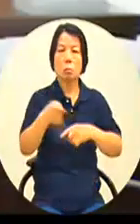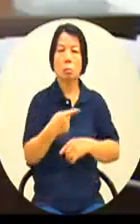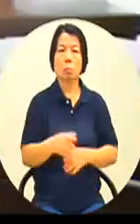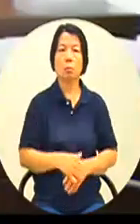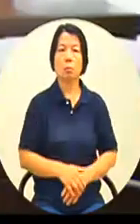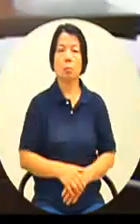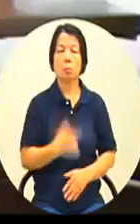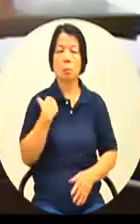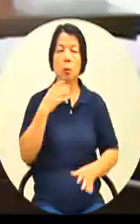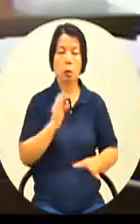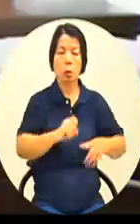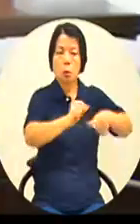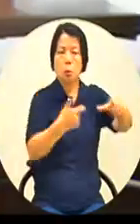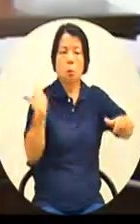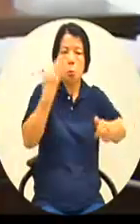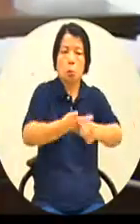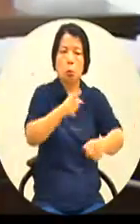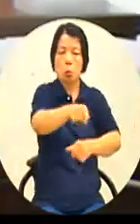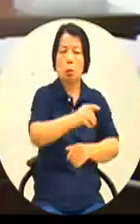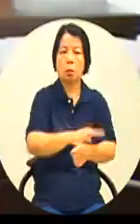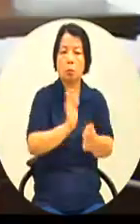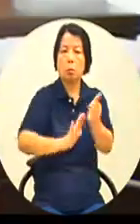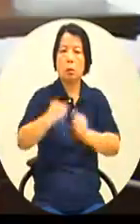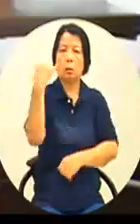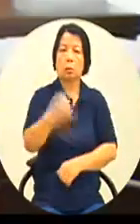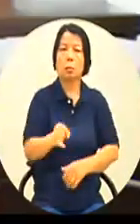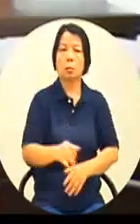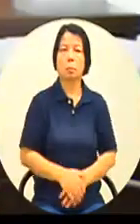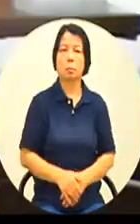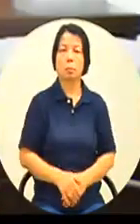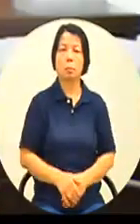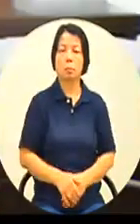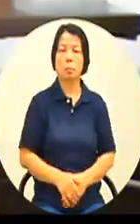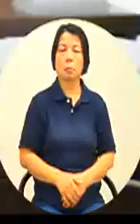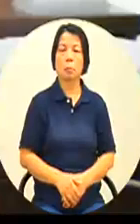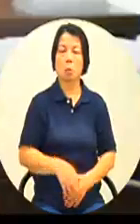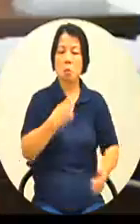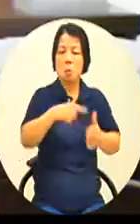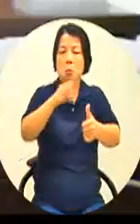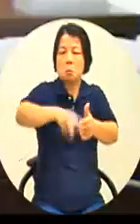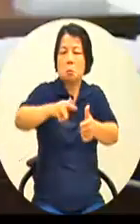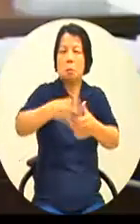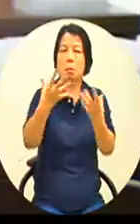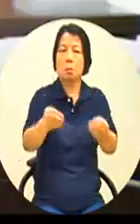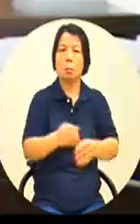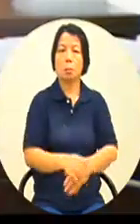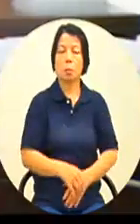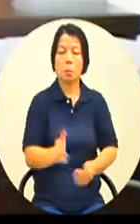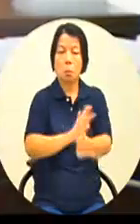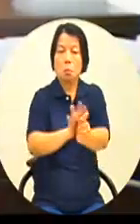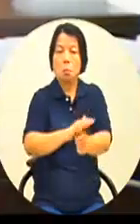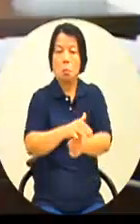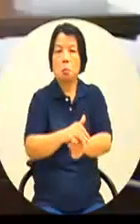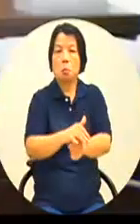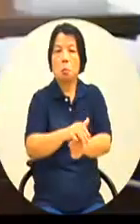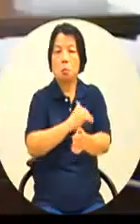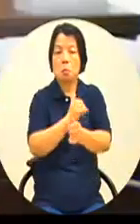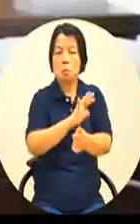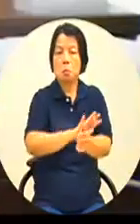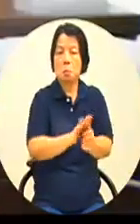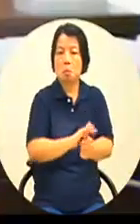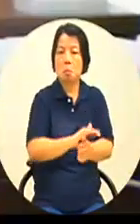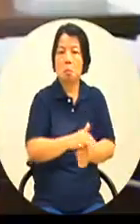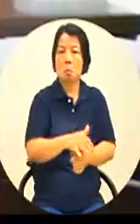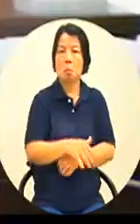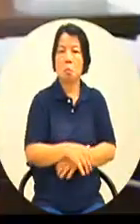是委外人力是这样的态度，没有经过受训，你知道你这是服务业，你他的服务态度没有受